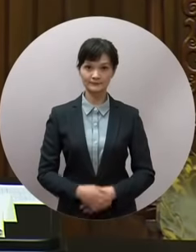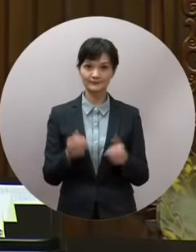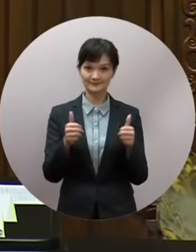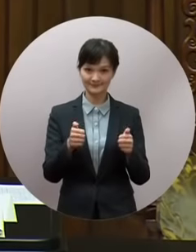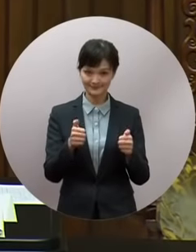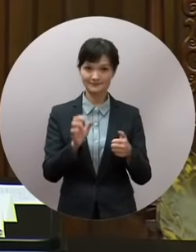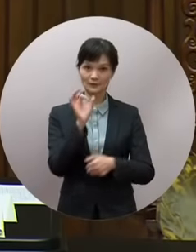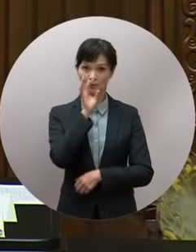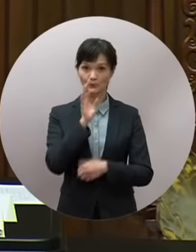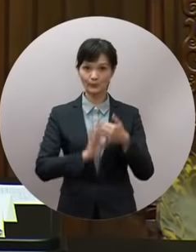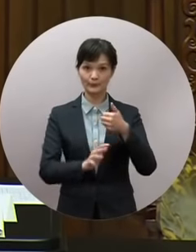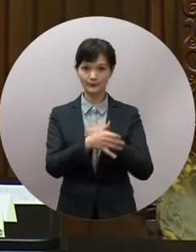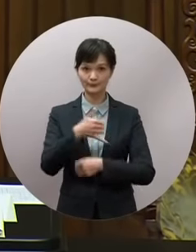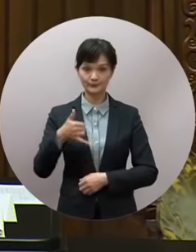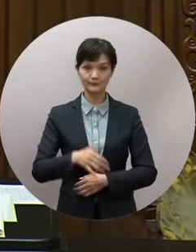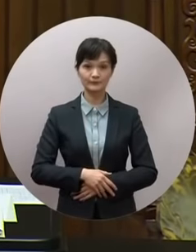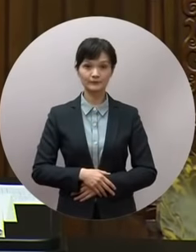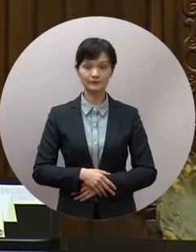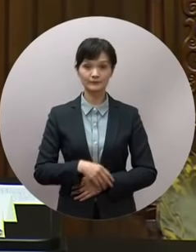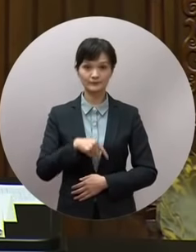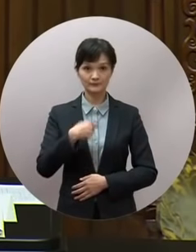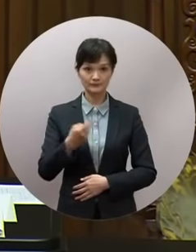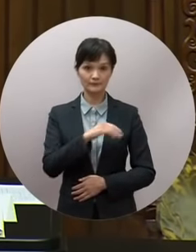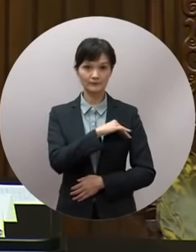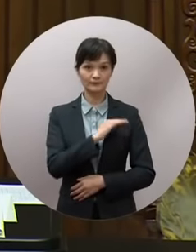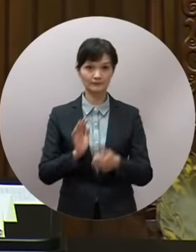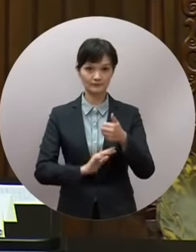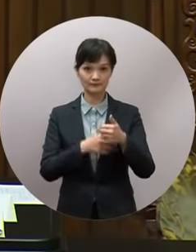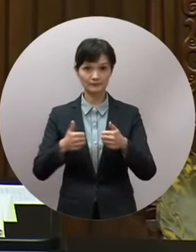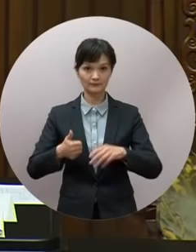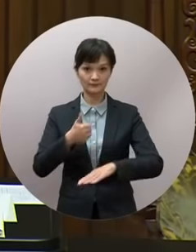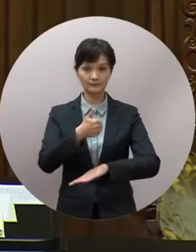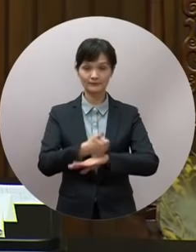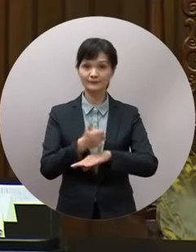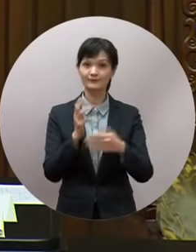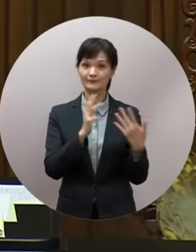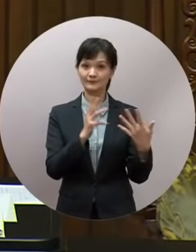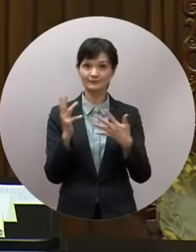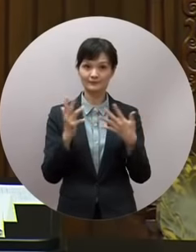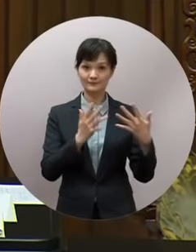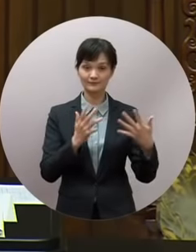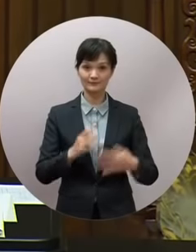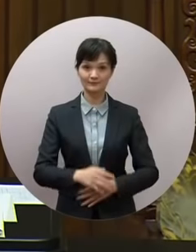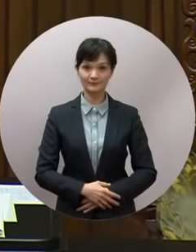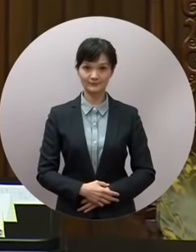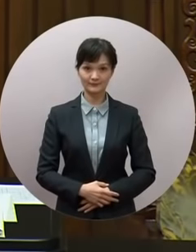谢谢吴委员，继续请邱委员显示质询。